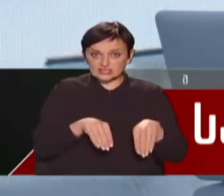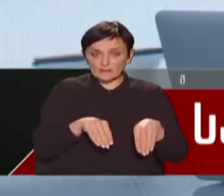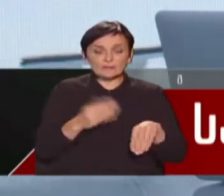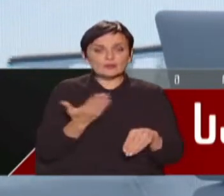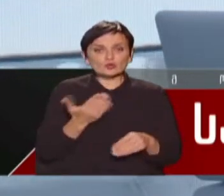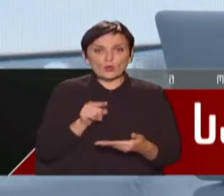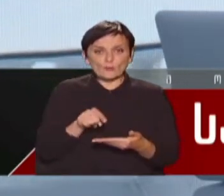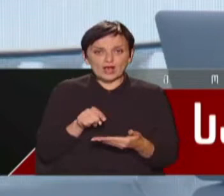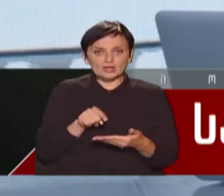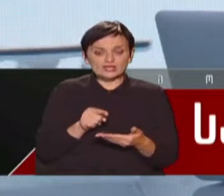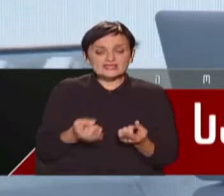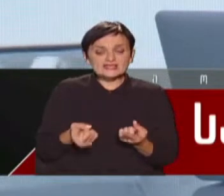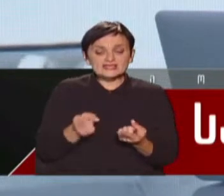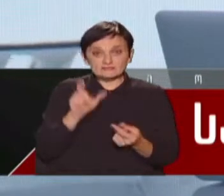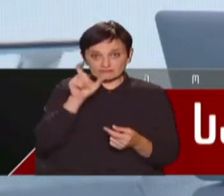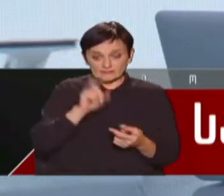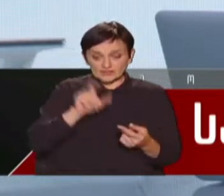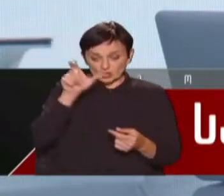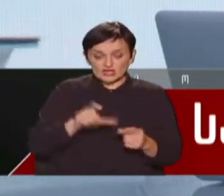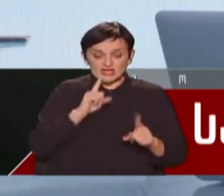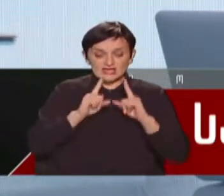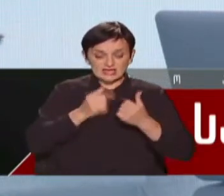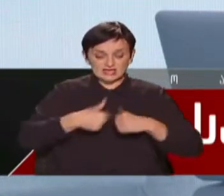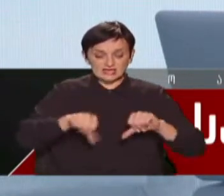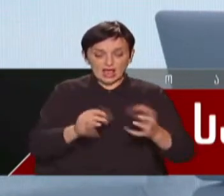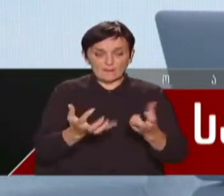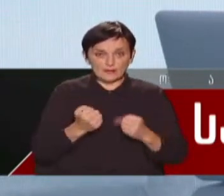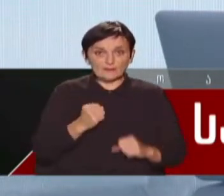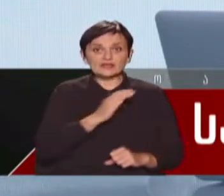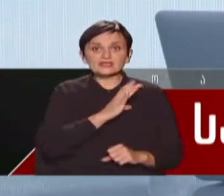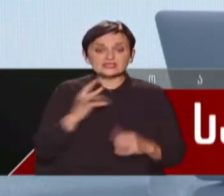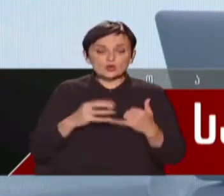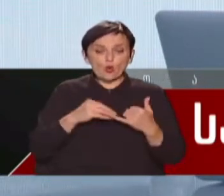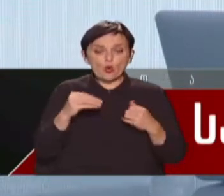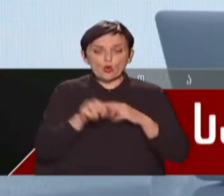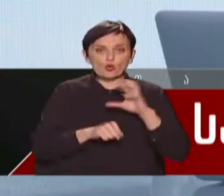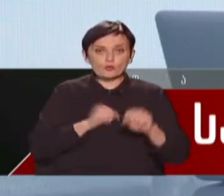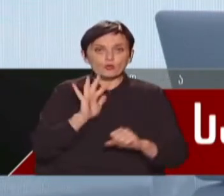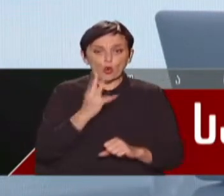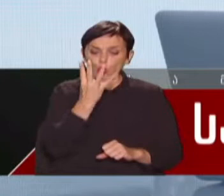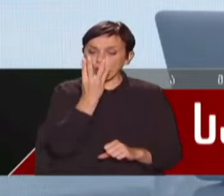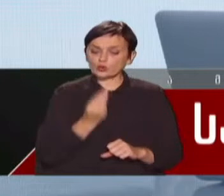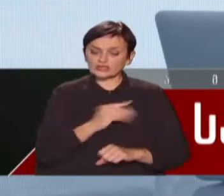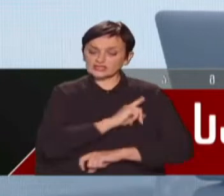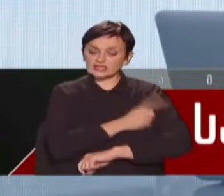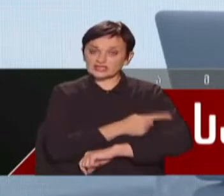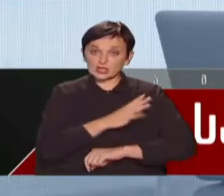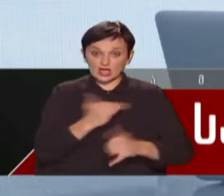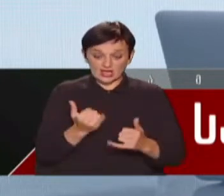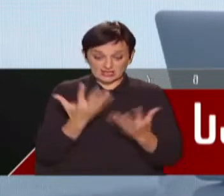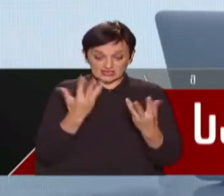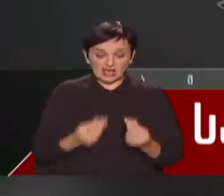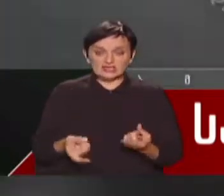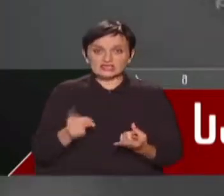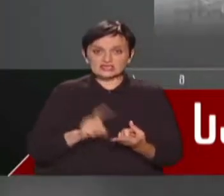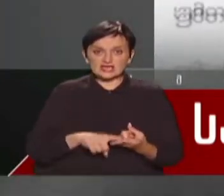რომელიც დაფუძნებელმა კრებამ მიიღო და საბჭოთა ოკუპაციის გამო მხოლოდ 4 დღე იყო ძალაში. Ამ დღესთან